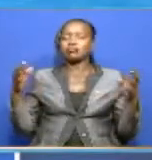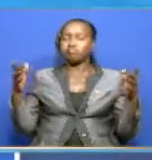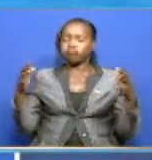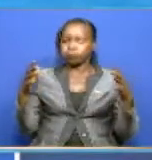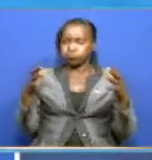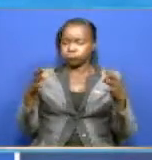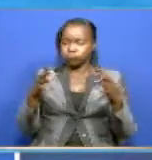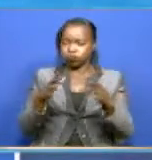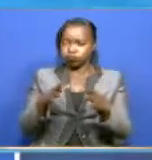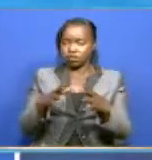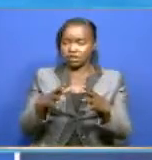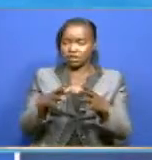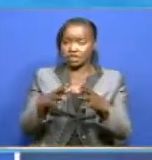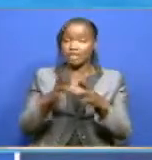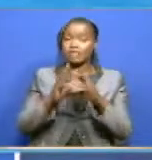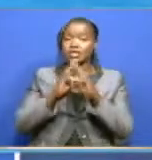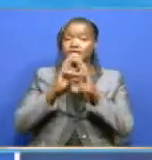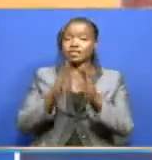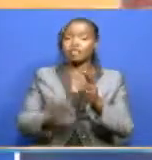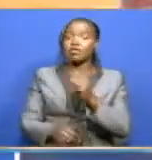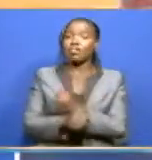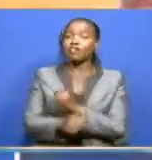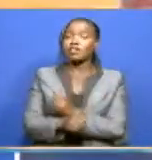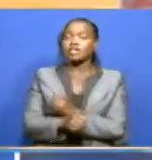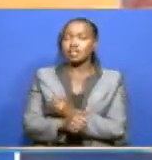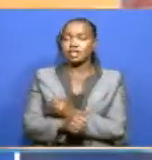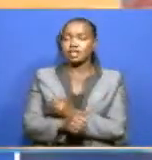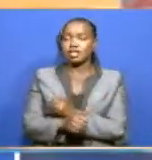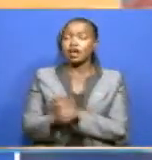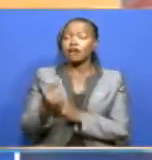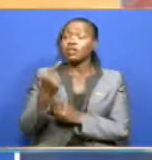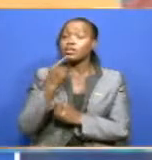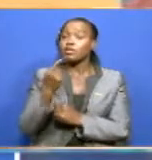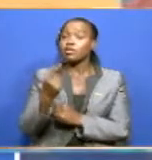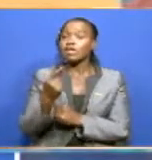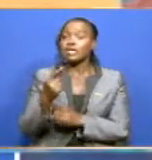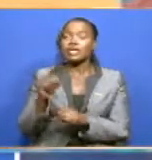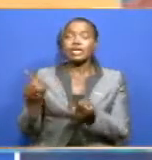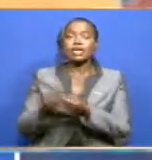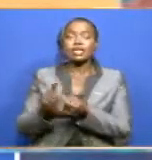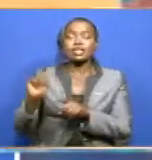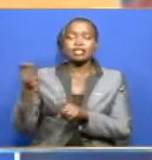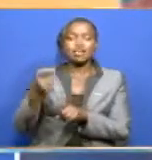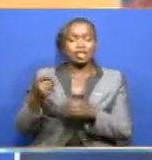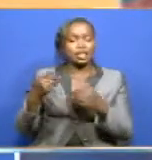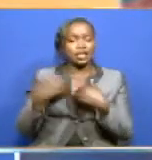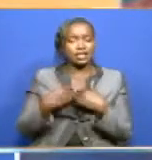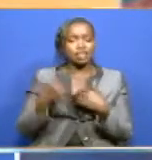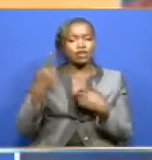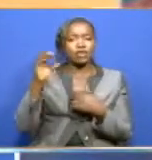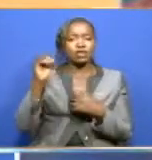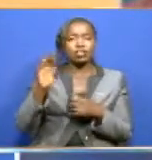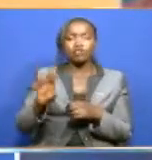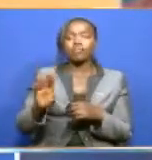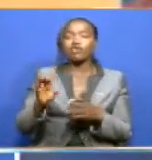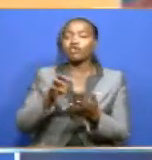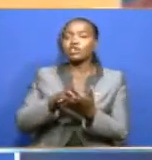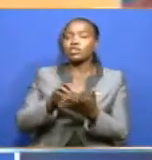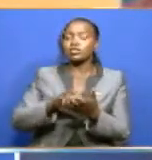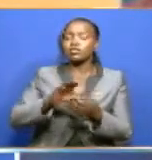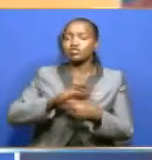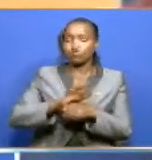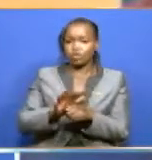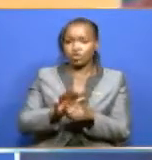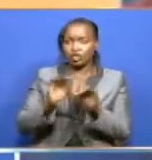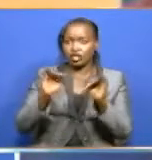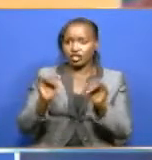This is a recipe for disaster. Onyo hilo limetolewa huku nchi hii kinakili visa 104 vipya vya maambukizi ya virusi vya